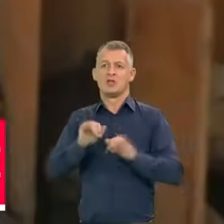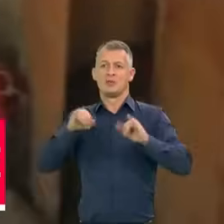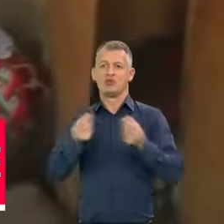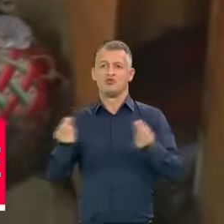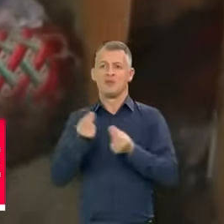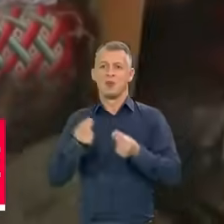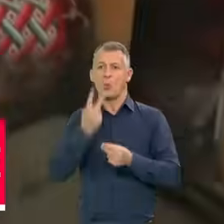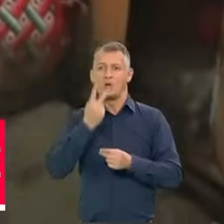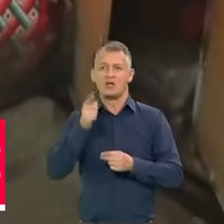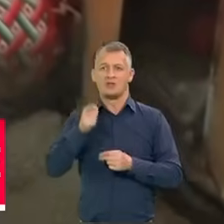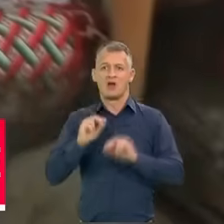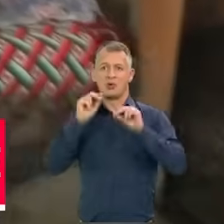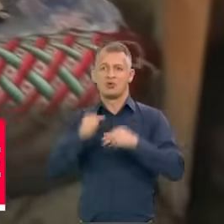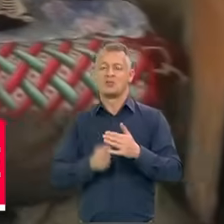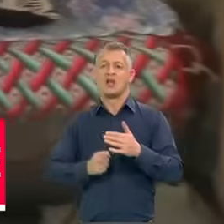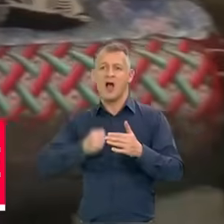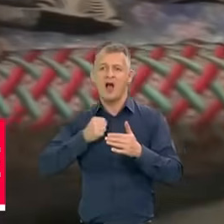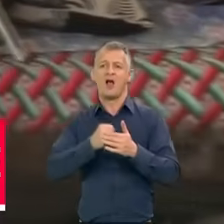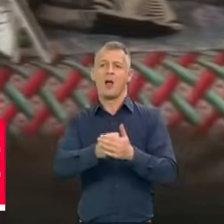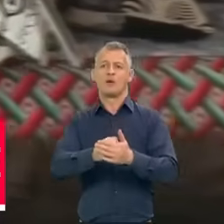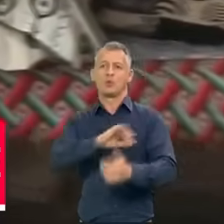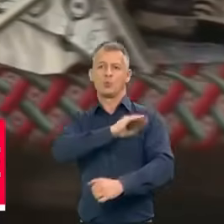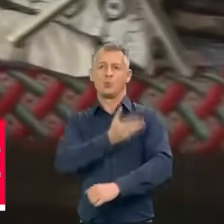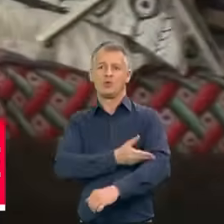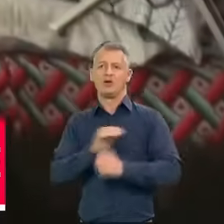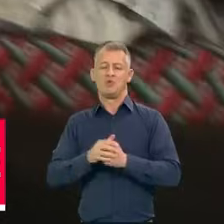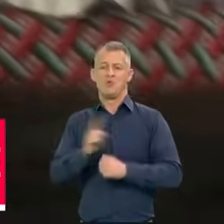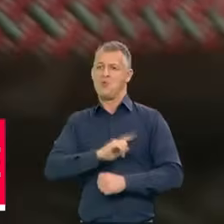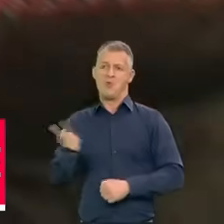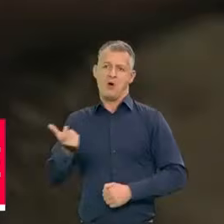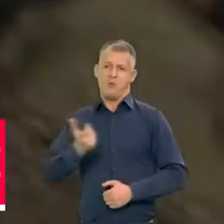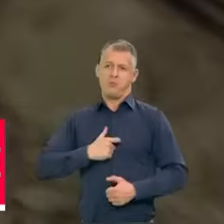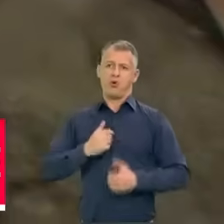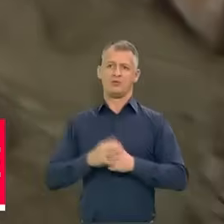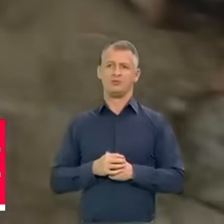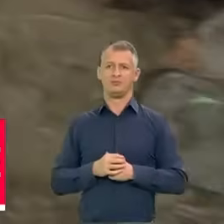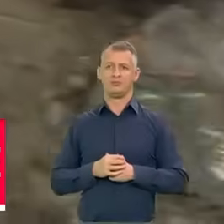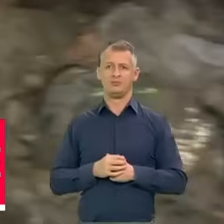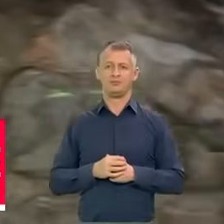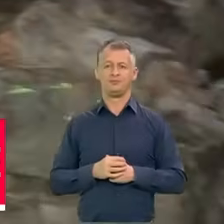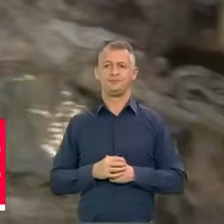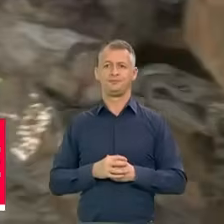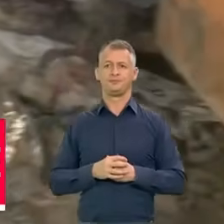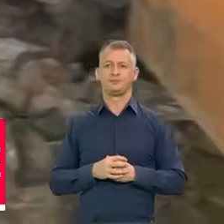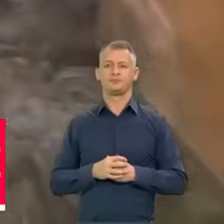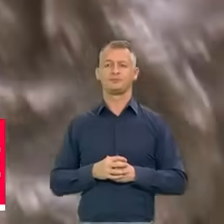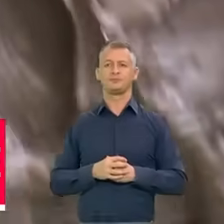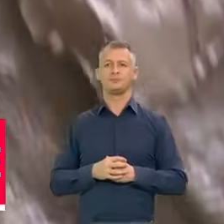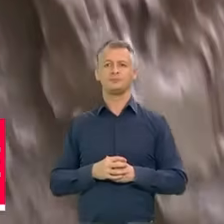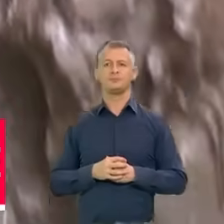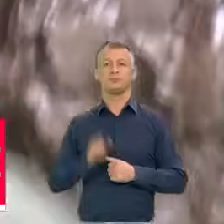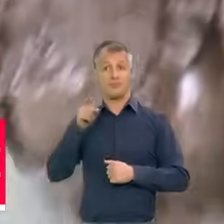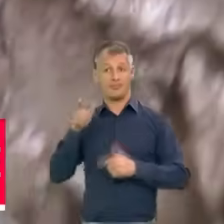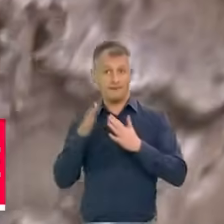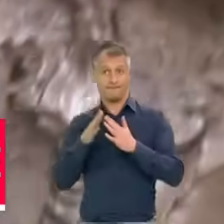uitați și Vu Eu am ajuns la cap Nu mai pot în